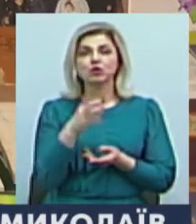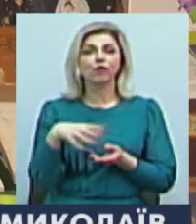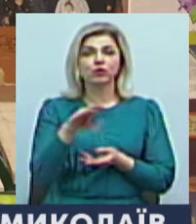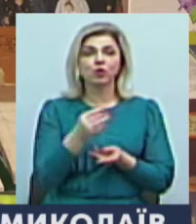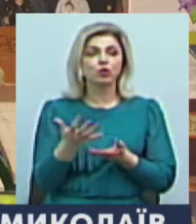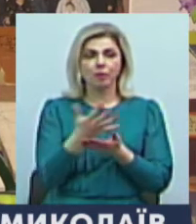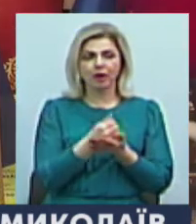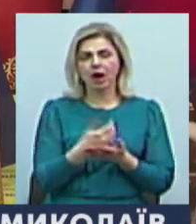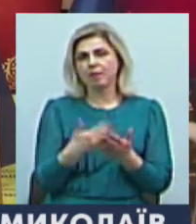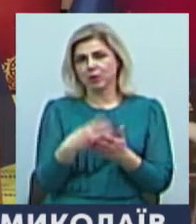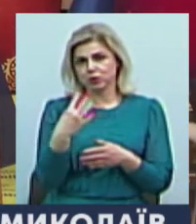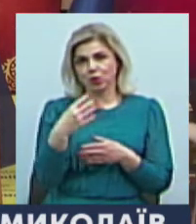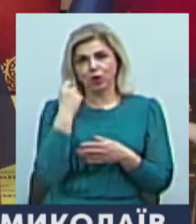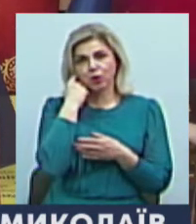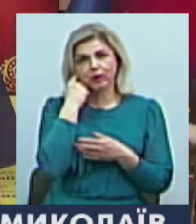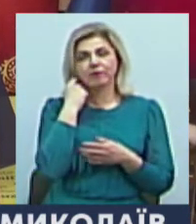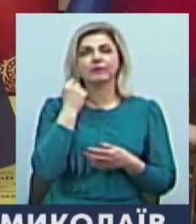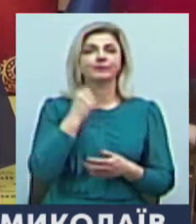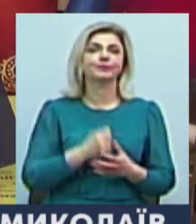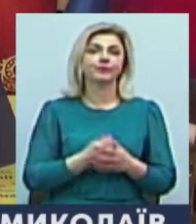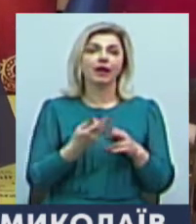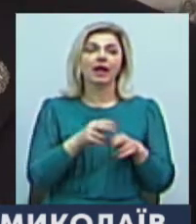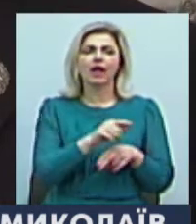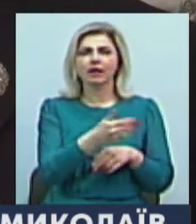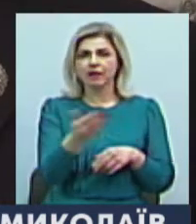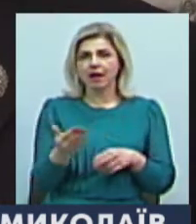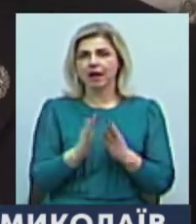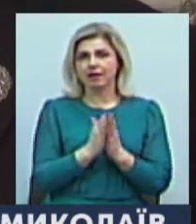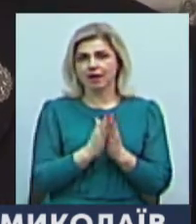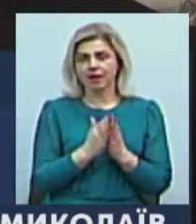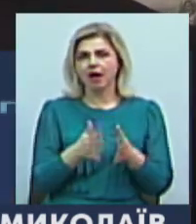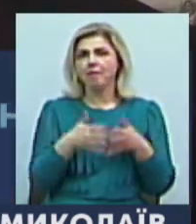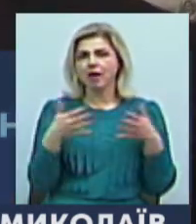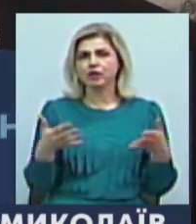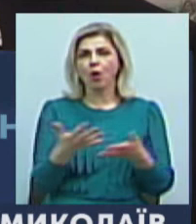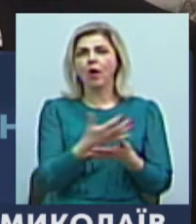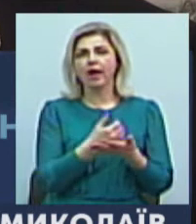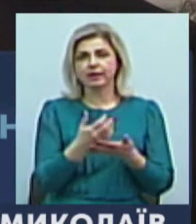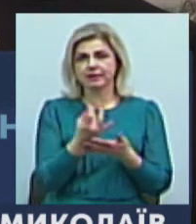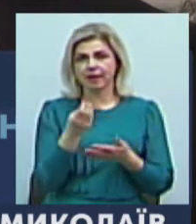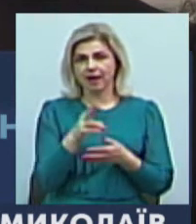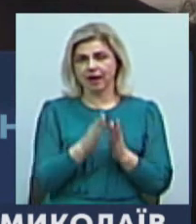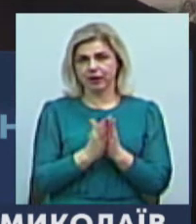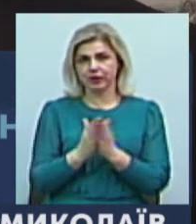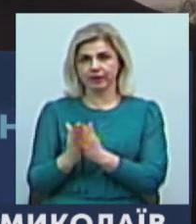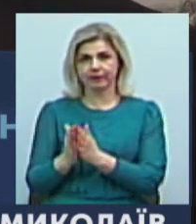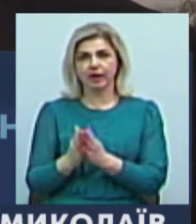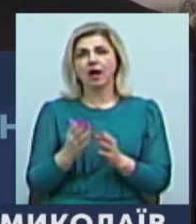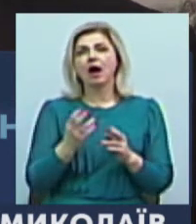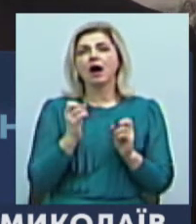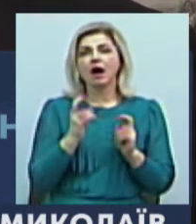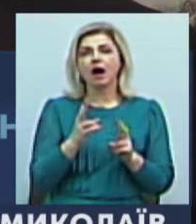понад 40 років. Це книги, велика колекція книг. Це книги, велика кількість книг. Є